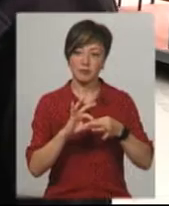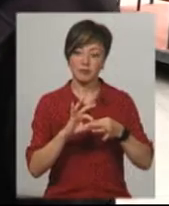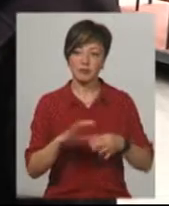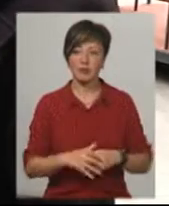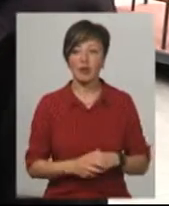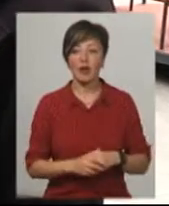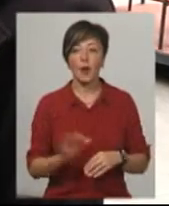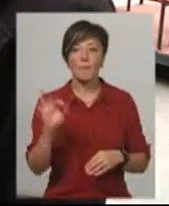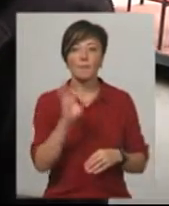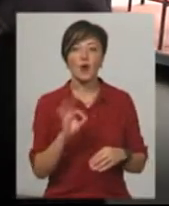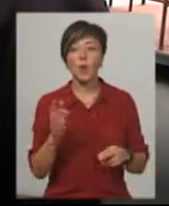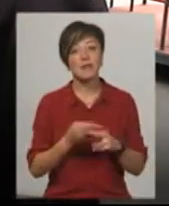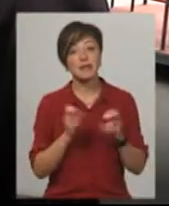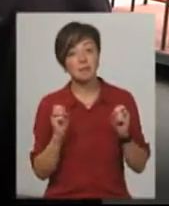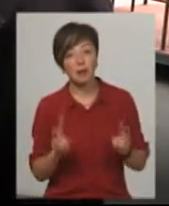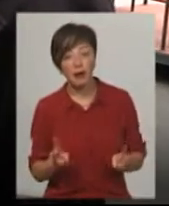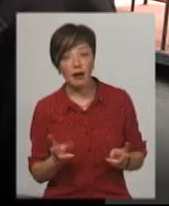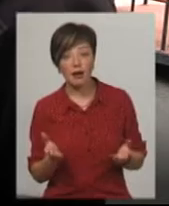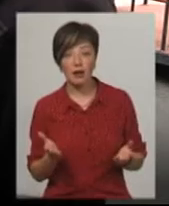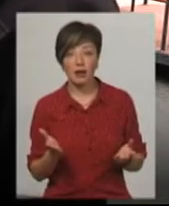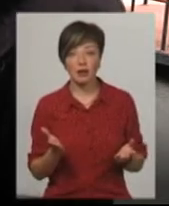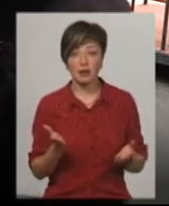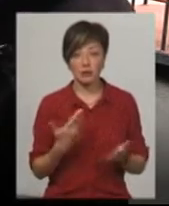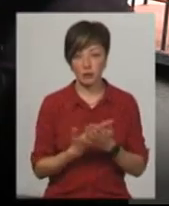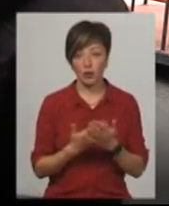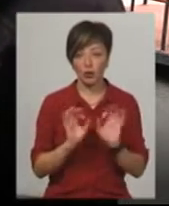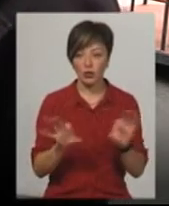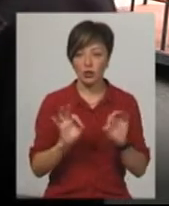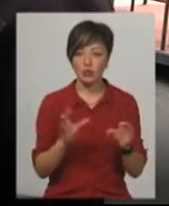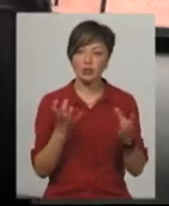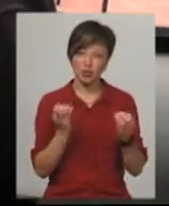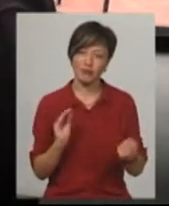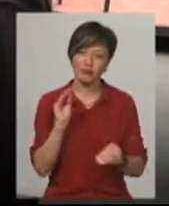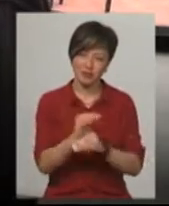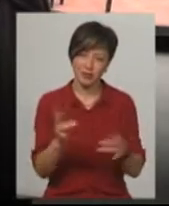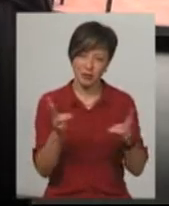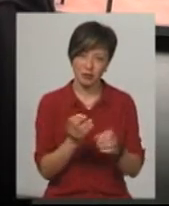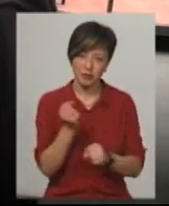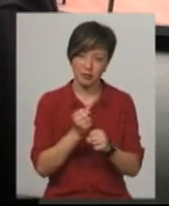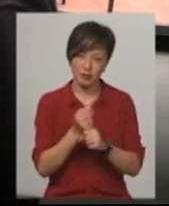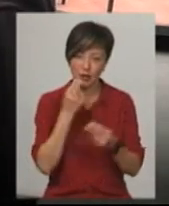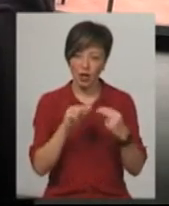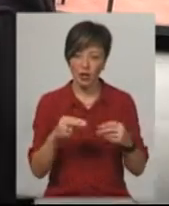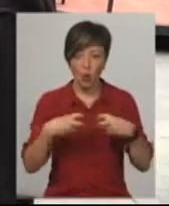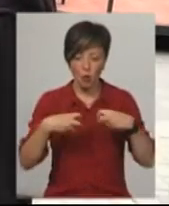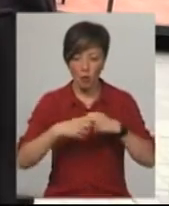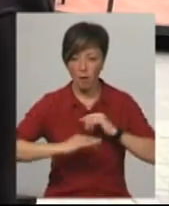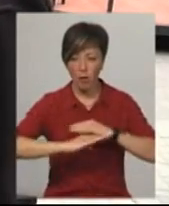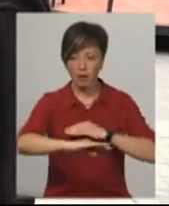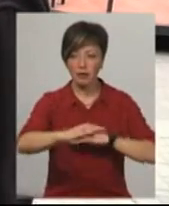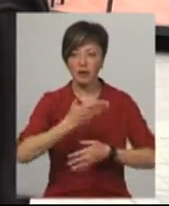піднімаємо. Стосовно безпеки безпосередньо брати, тут є що доопрацьовувати. Тут гумове покриття ми бачимо, не